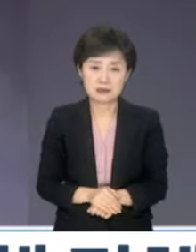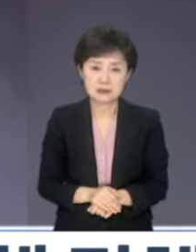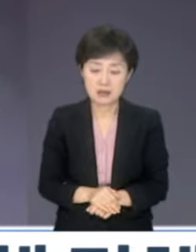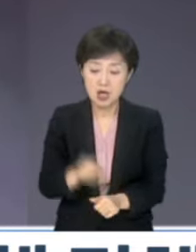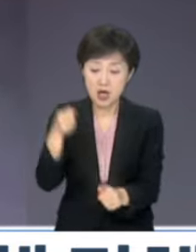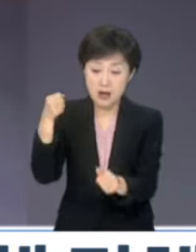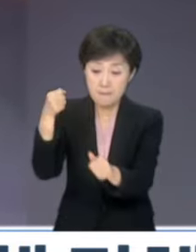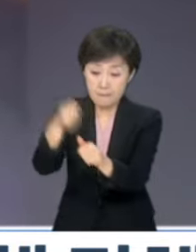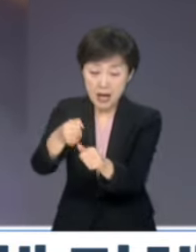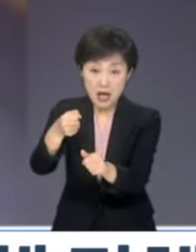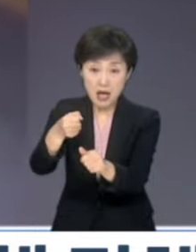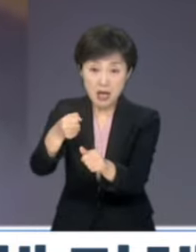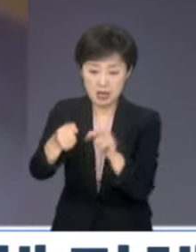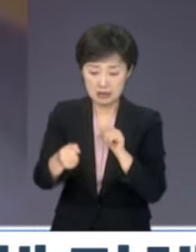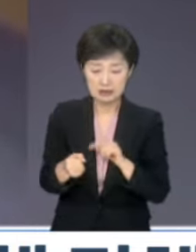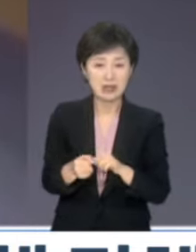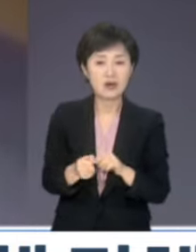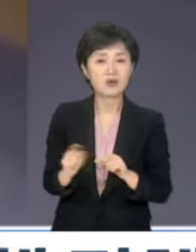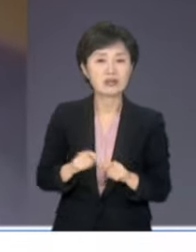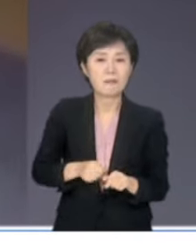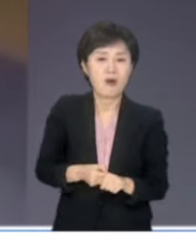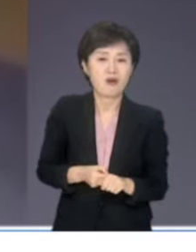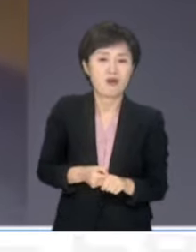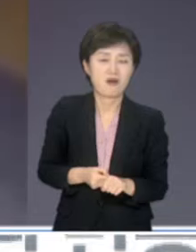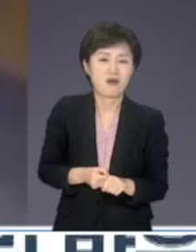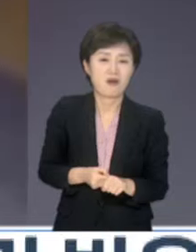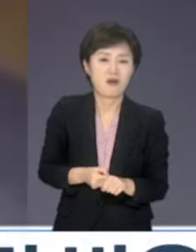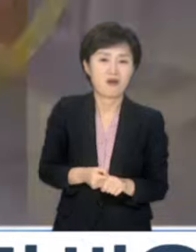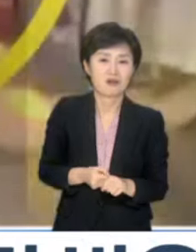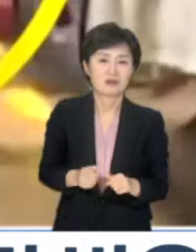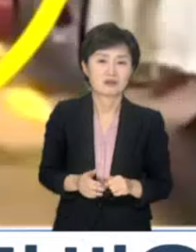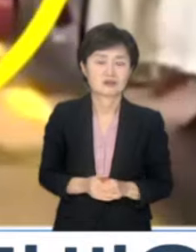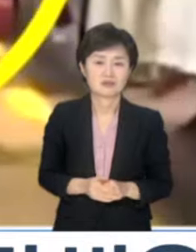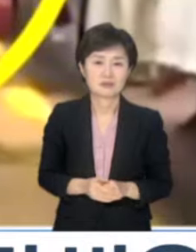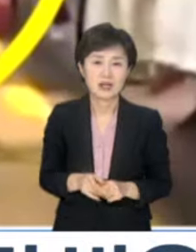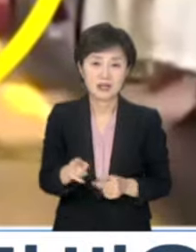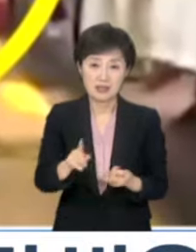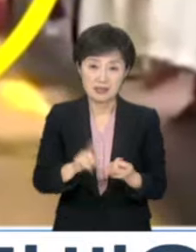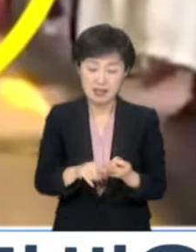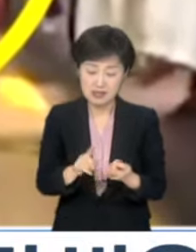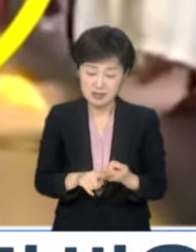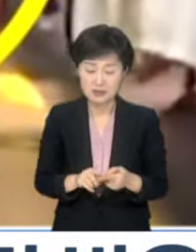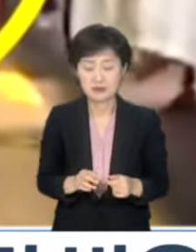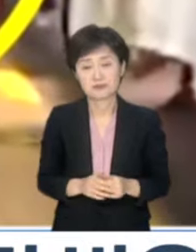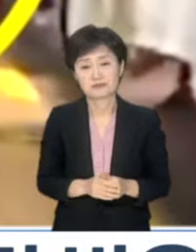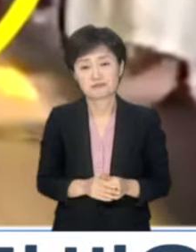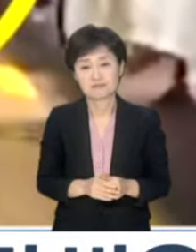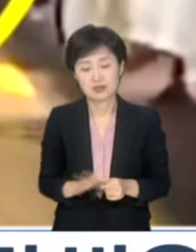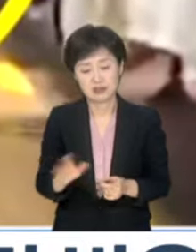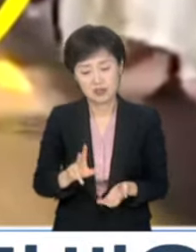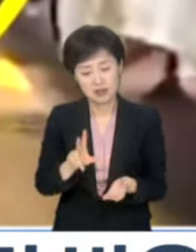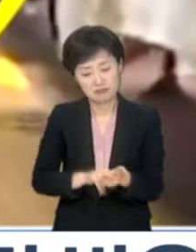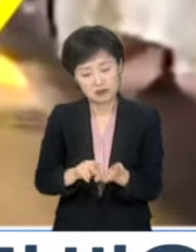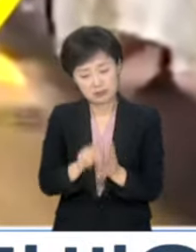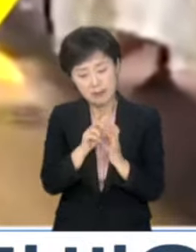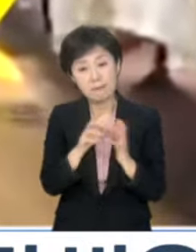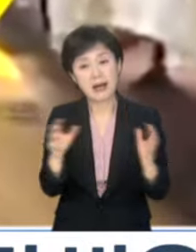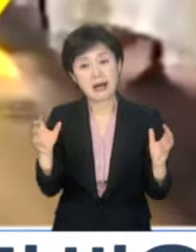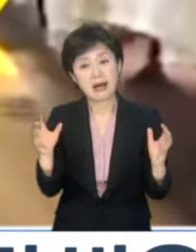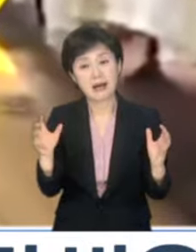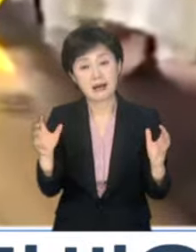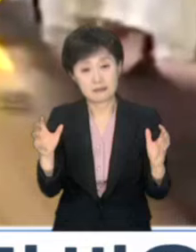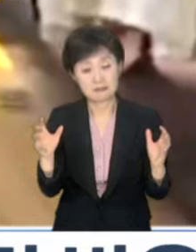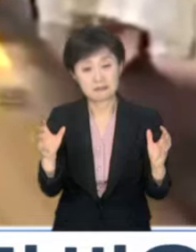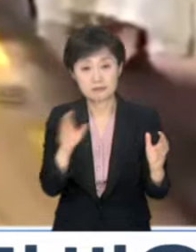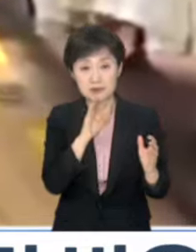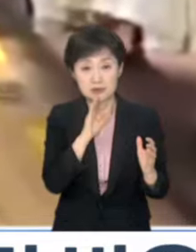의사가 없는 한 폭행 혐의는 폭행죄로 처벌을 받게 되기 때문에 예. 이 부분은 사실은 계속해서 이제 문제가 되고 있습니다. 이 사건뿐만 아니라